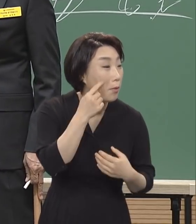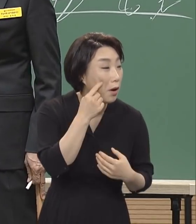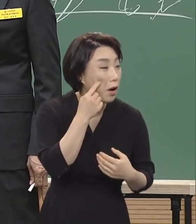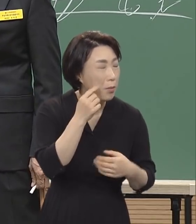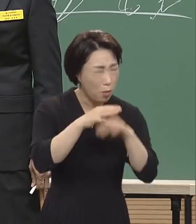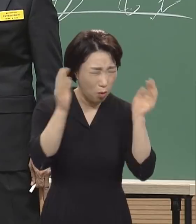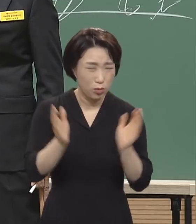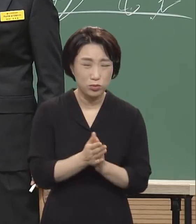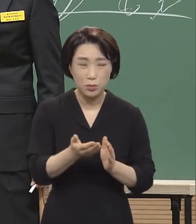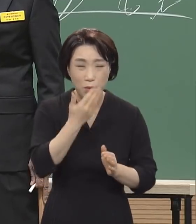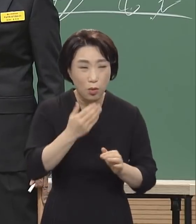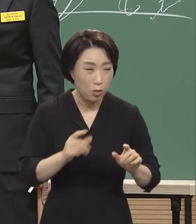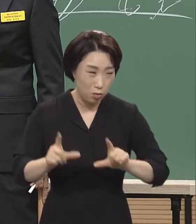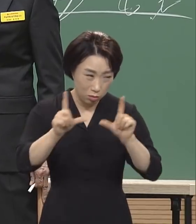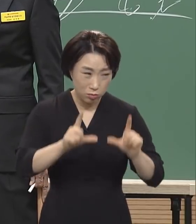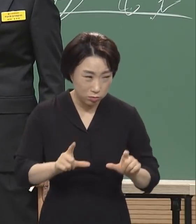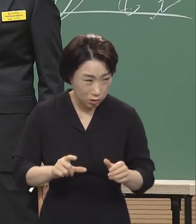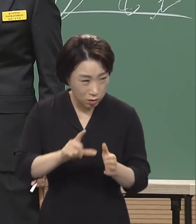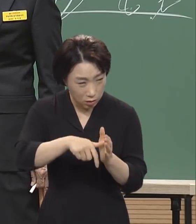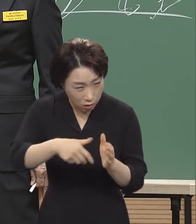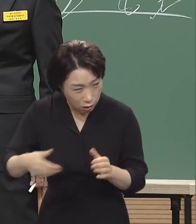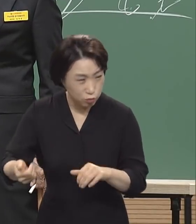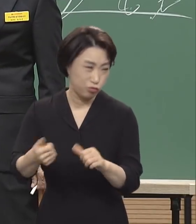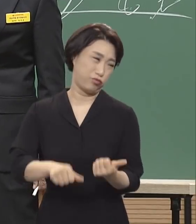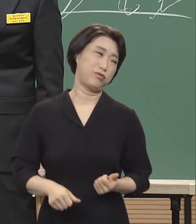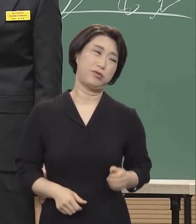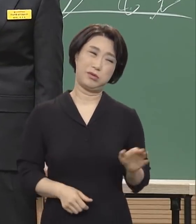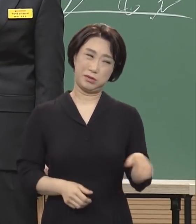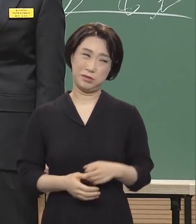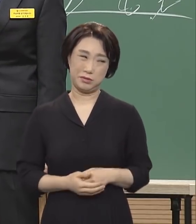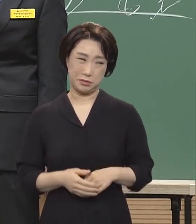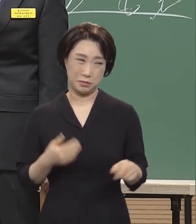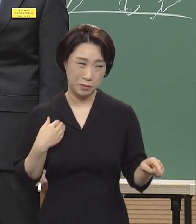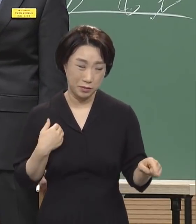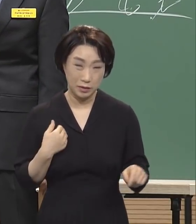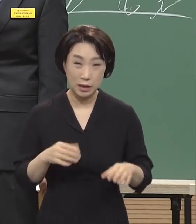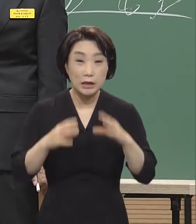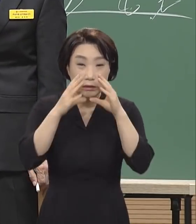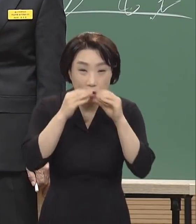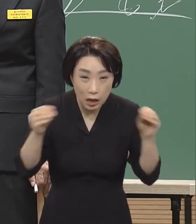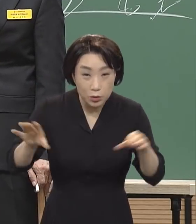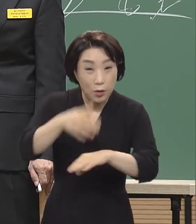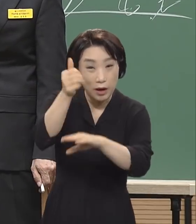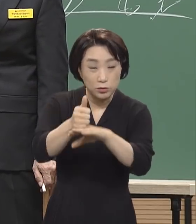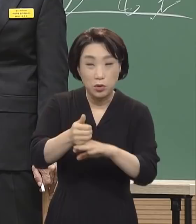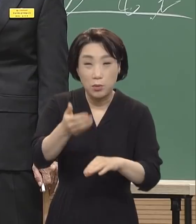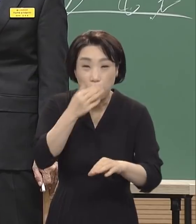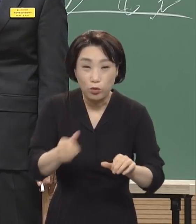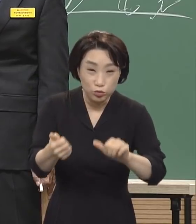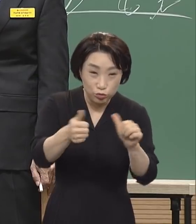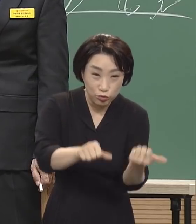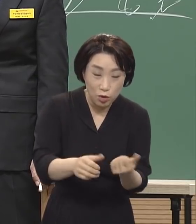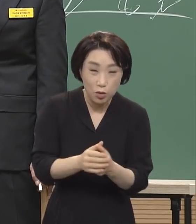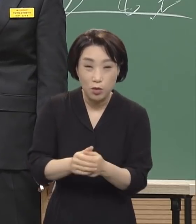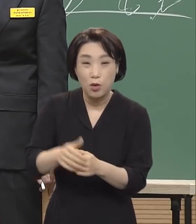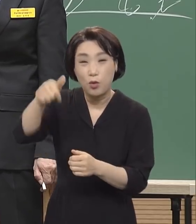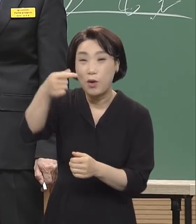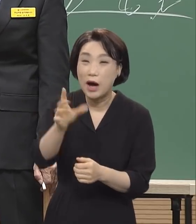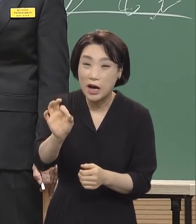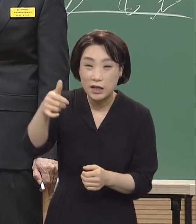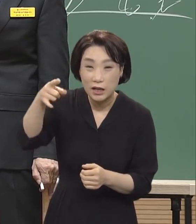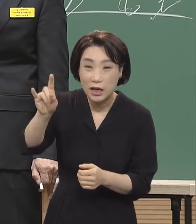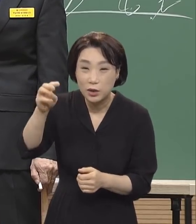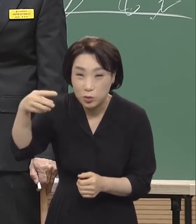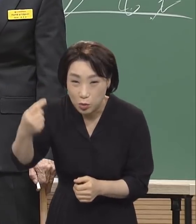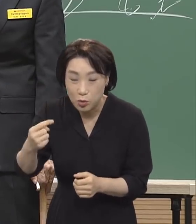다 먹고 죽었어요. 다 먹고 죽었어. 세종대왕도 먹고 죽고 광개토대왕도 먹고 죽고